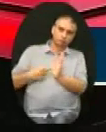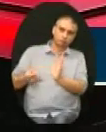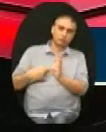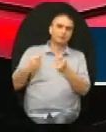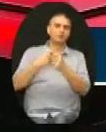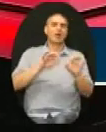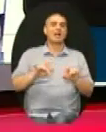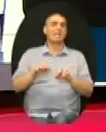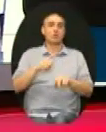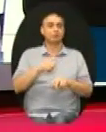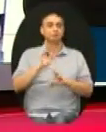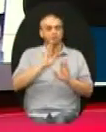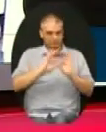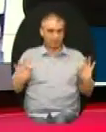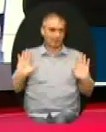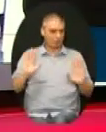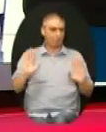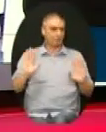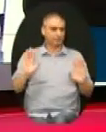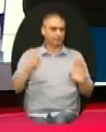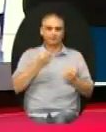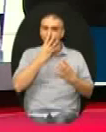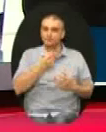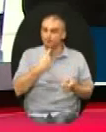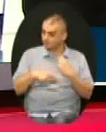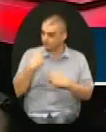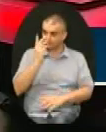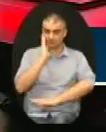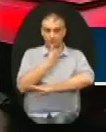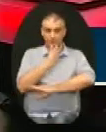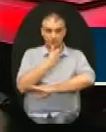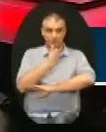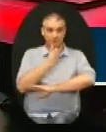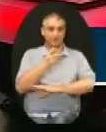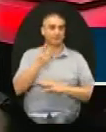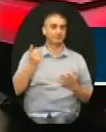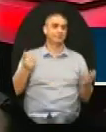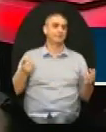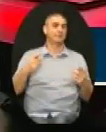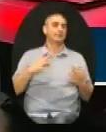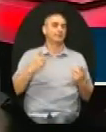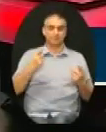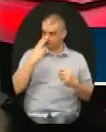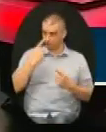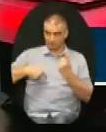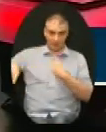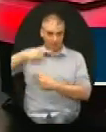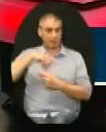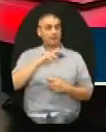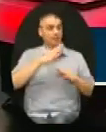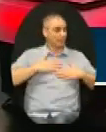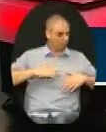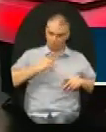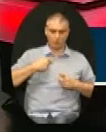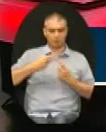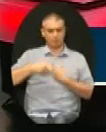בעניין הרפורמים, אלא שיתחילו המסר הוא... אז במקום להגיד להם את זה ישירות, המסר הוא כזה, המסר הוא כזה, תירגעו, כי אם לא יש